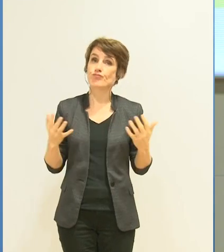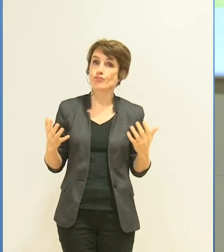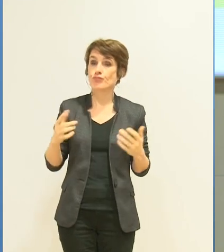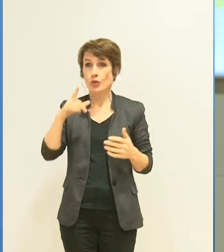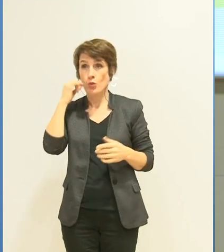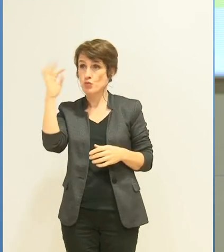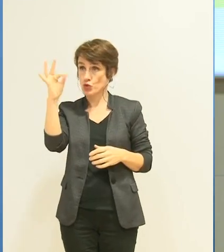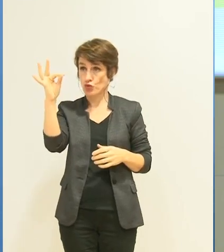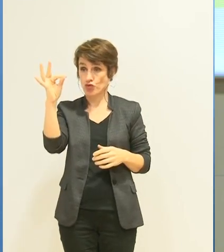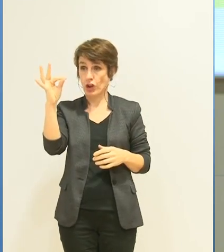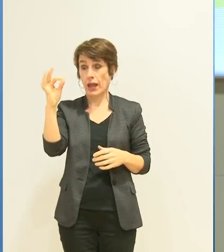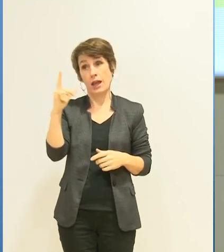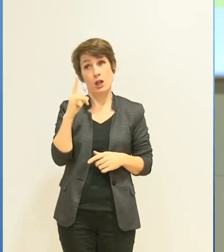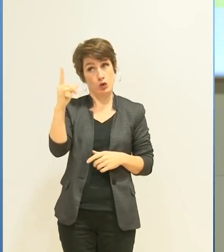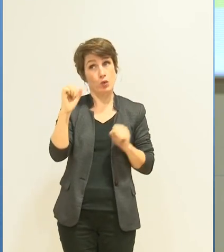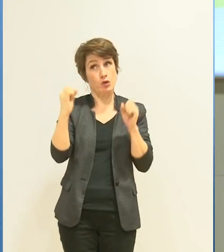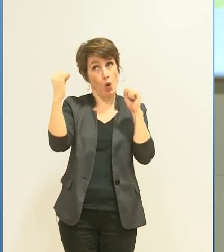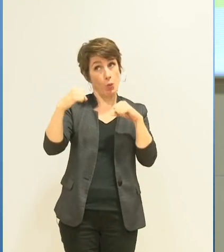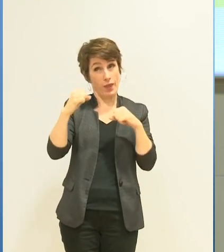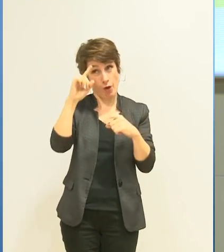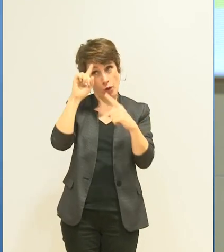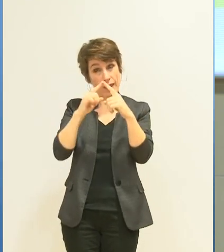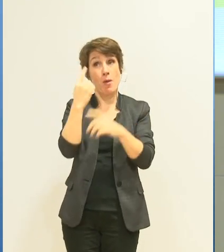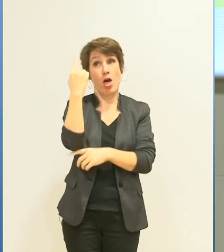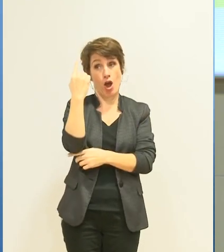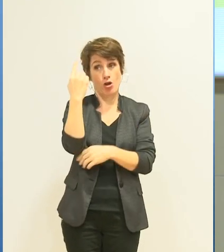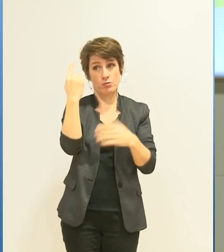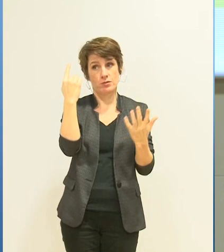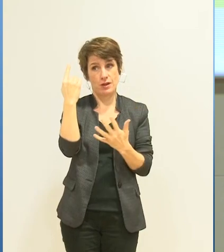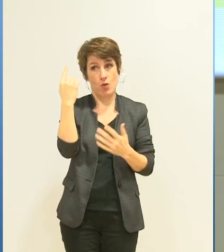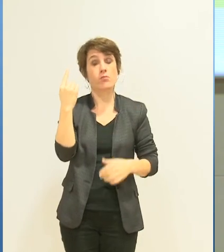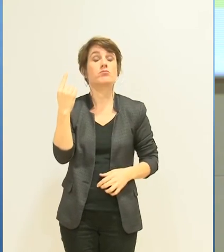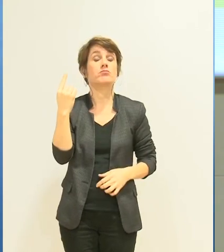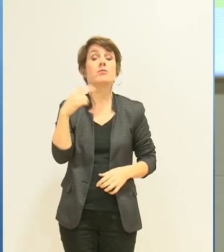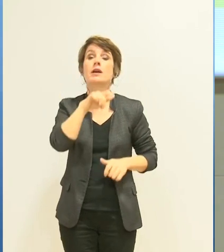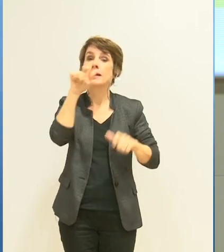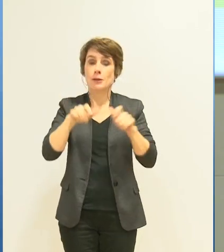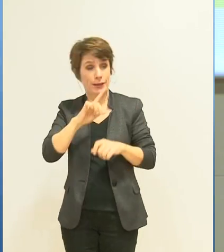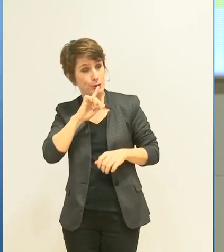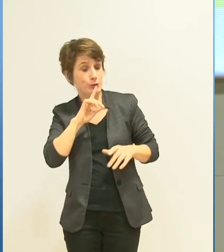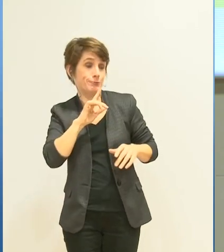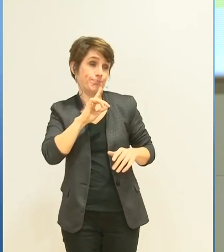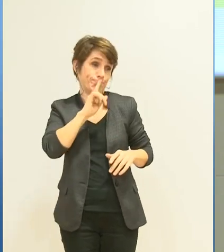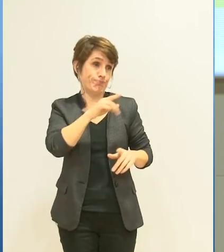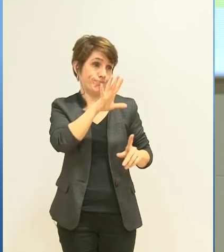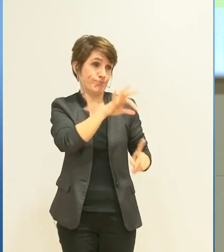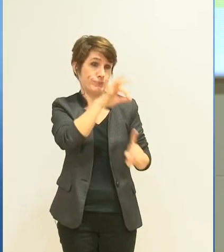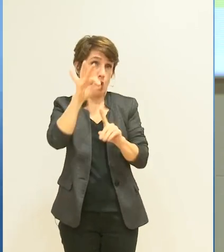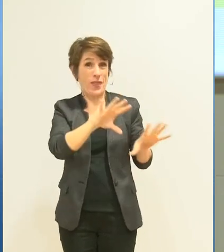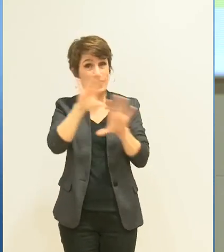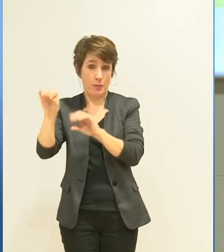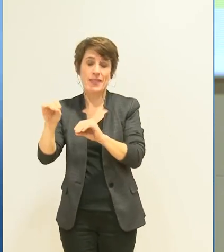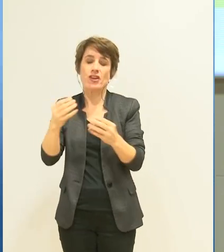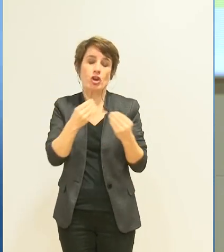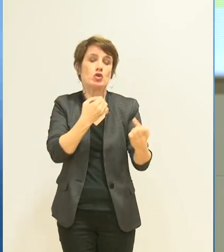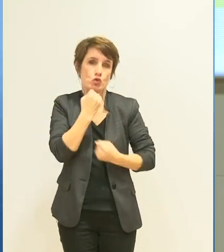tu cher c'est effectivement que il y a une certaine douleur à faire déménager chez des gens c'est le cas un peu